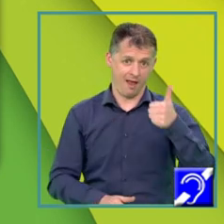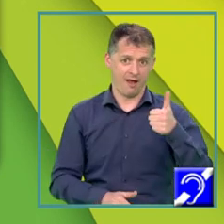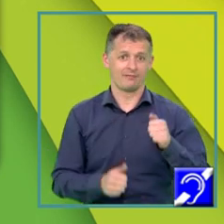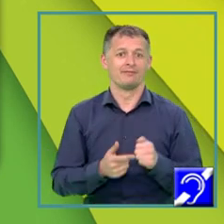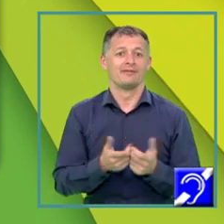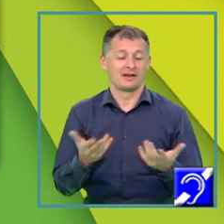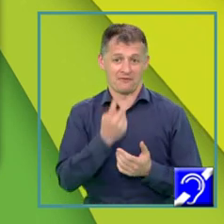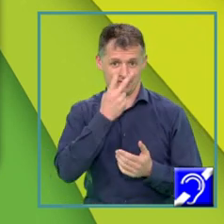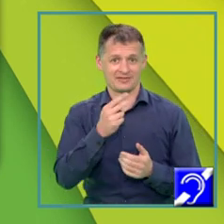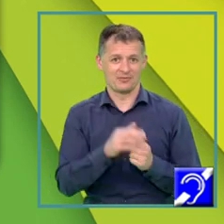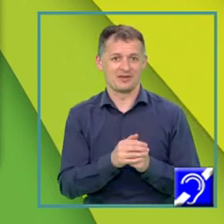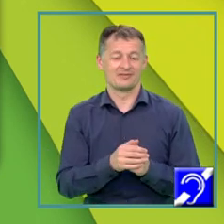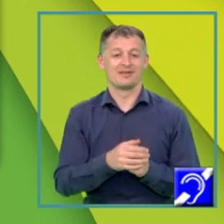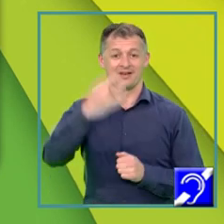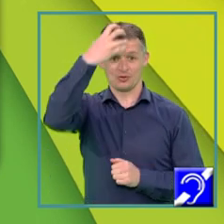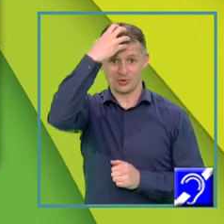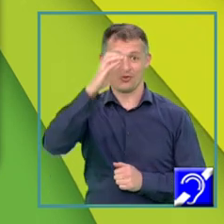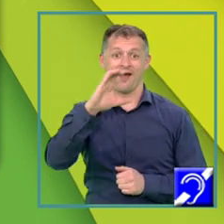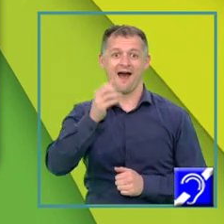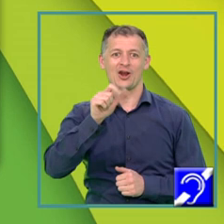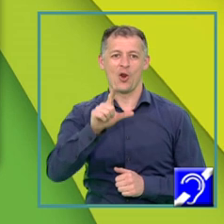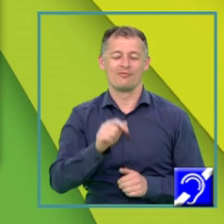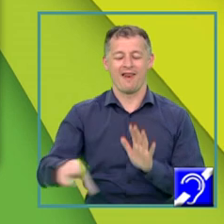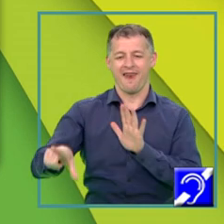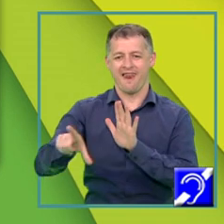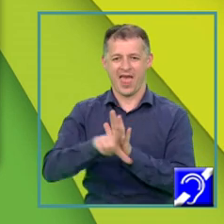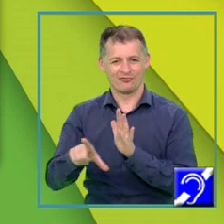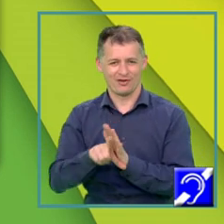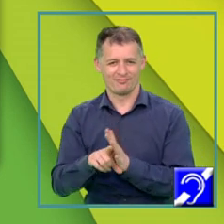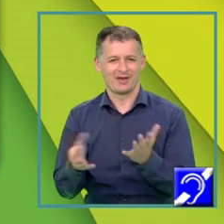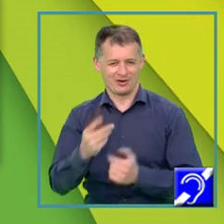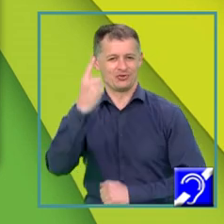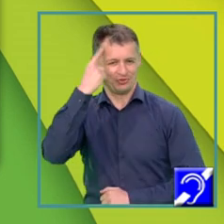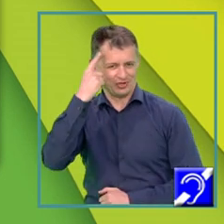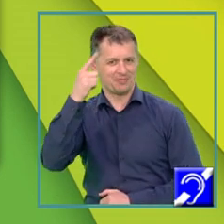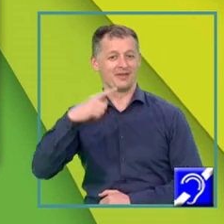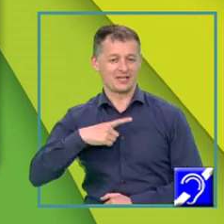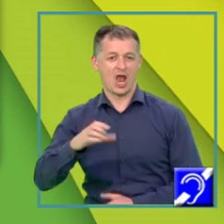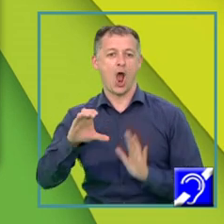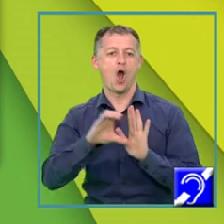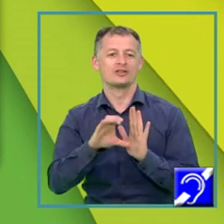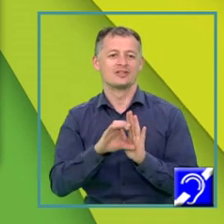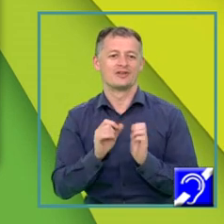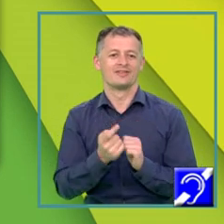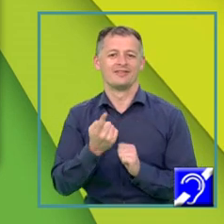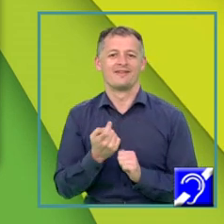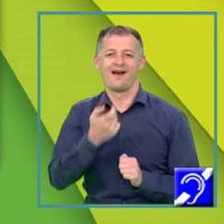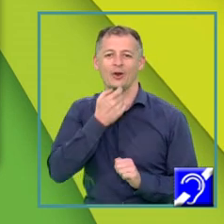este acum pe slide, domnitorul este Carol, iar legea fundamentală, care noi știm că este Constituția, este Constituția din